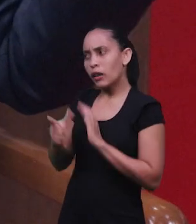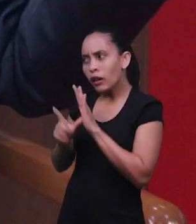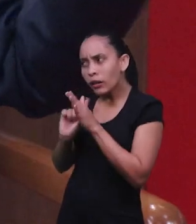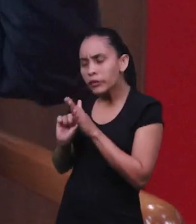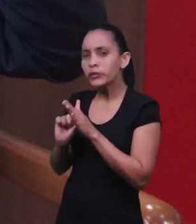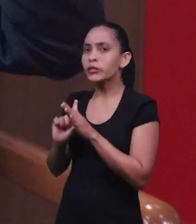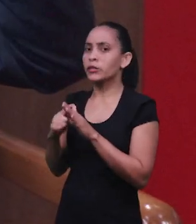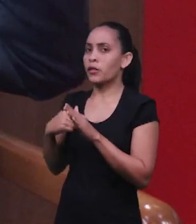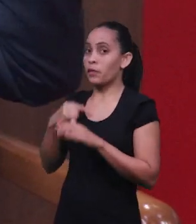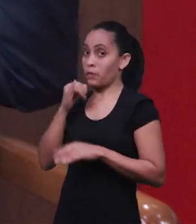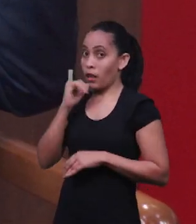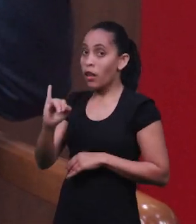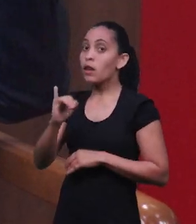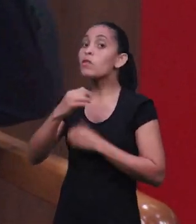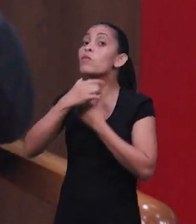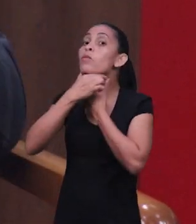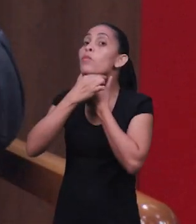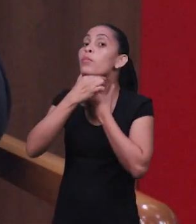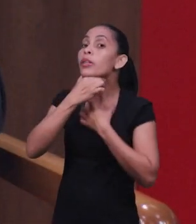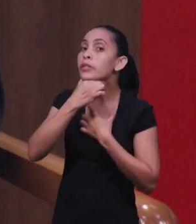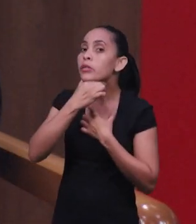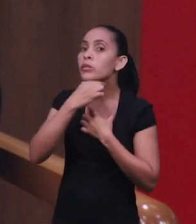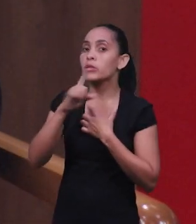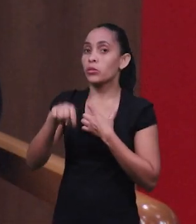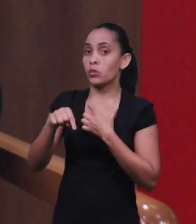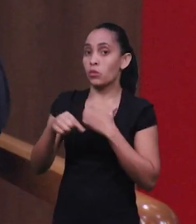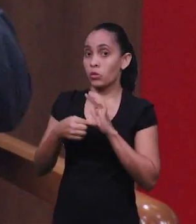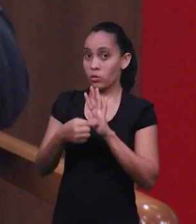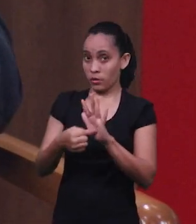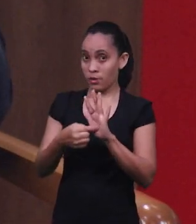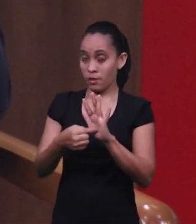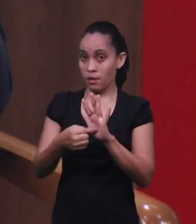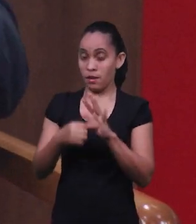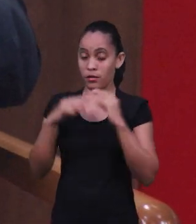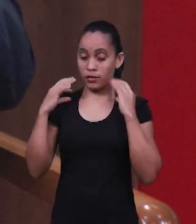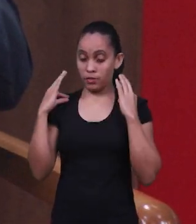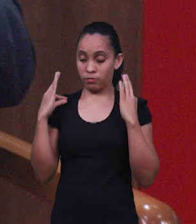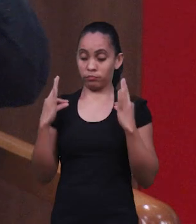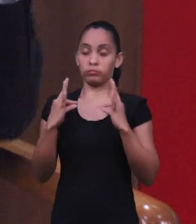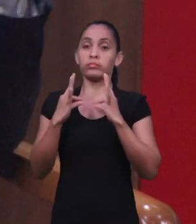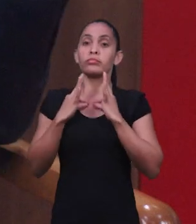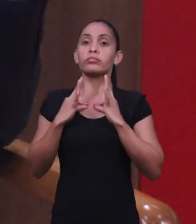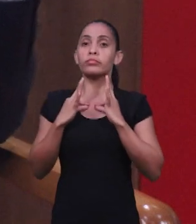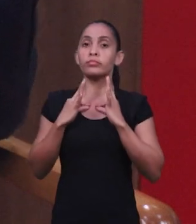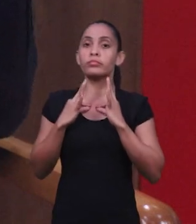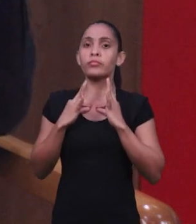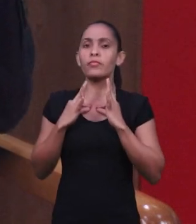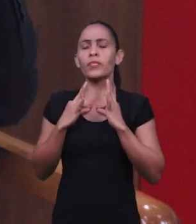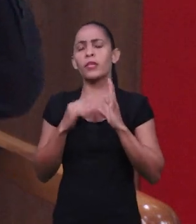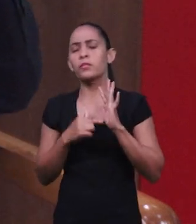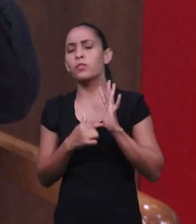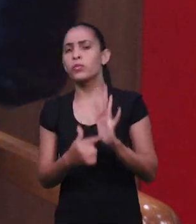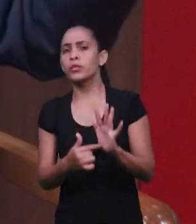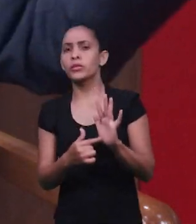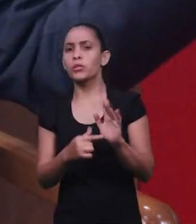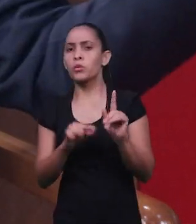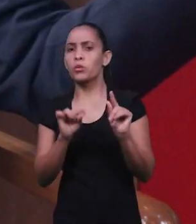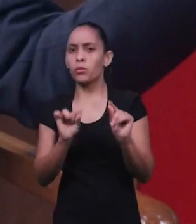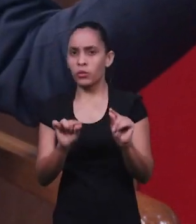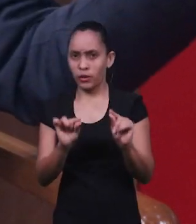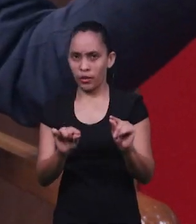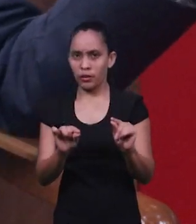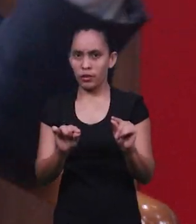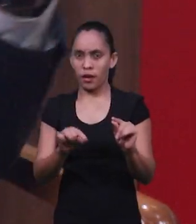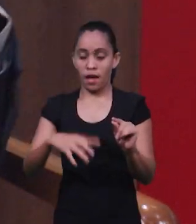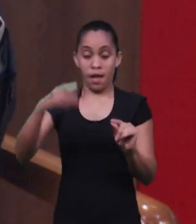au même instant, avant que tu dises, Daniel, le cou qui va, où on met les